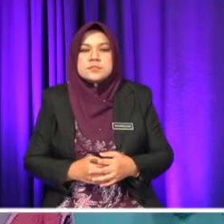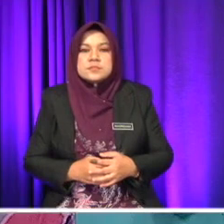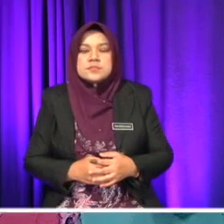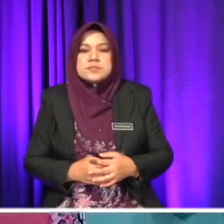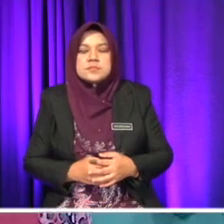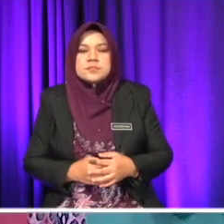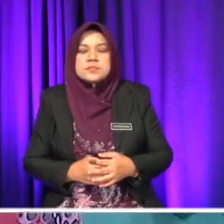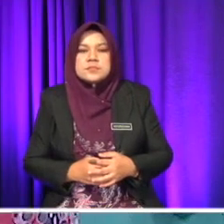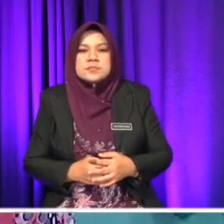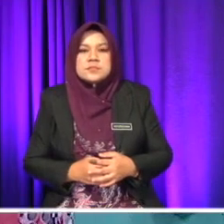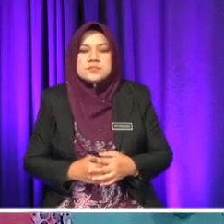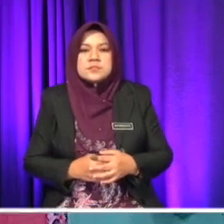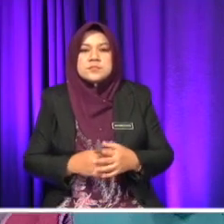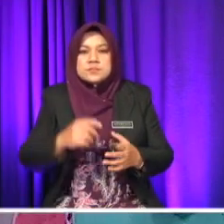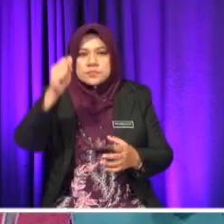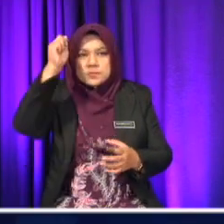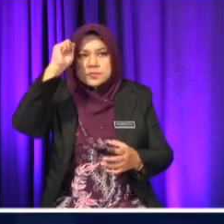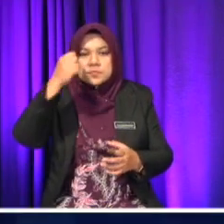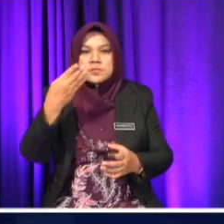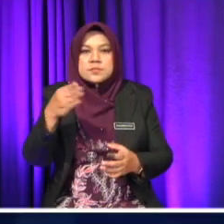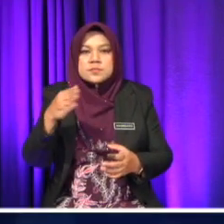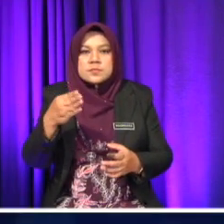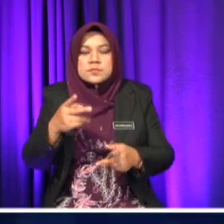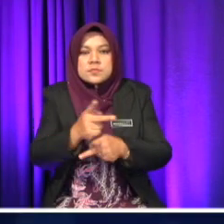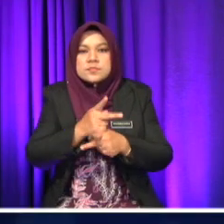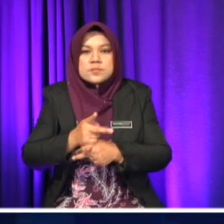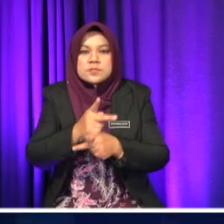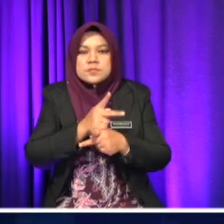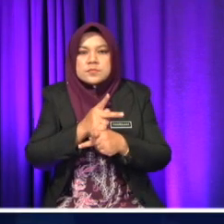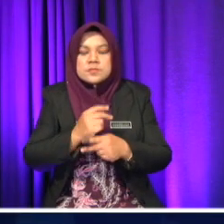dan kalau topi biru nih dia mengawal macam